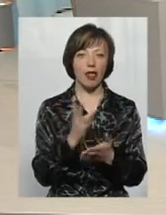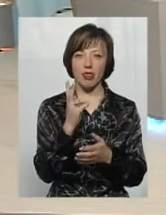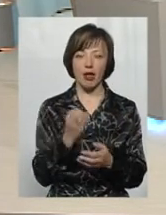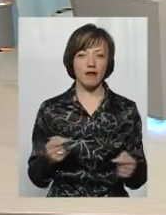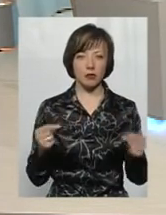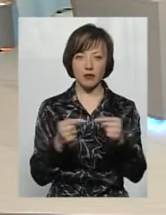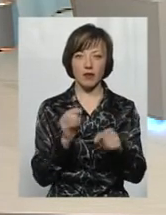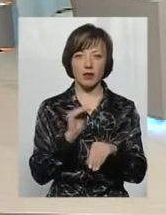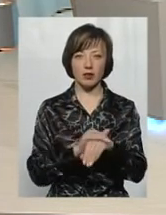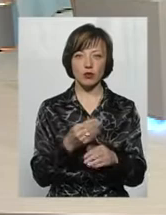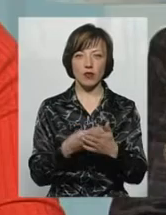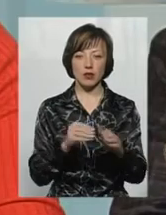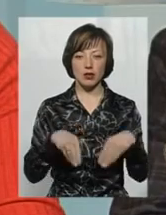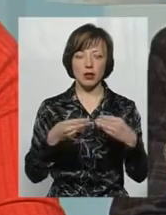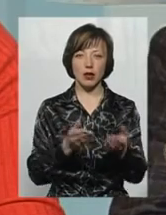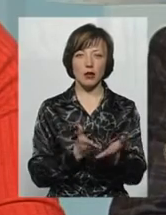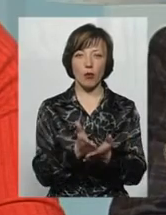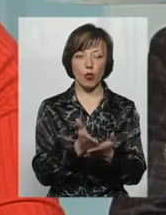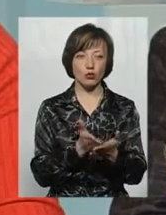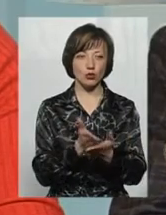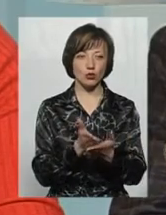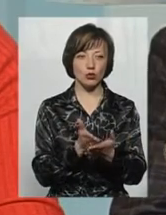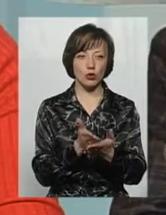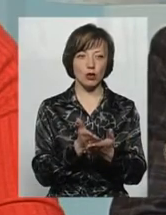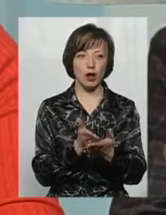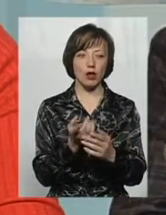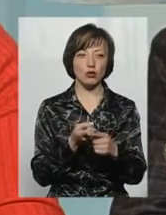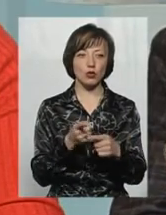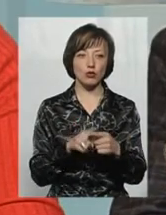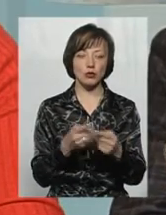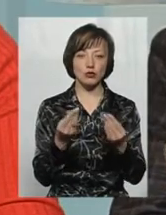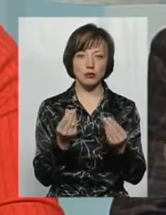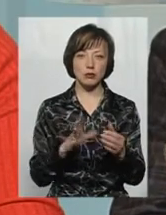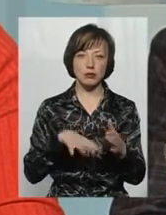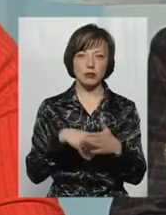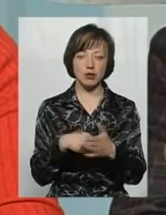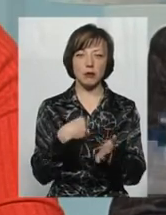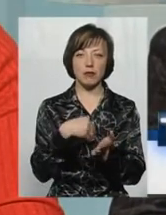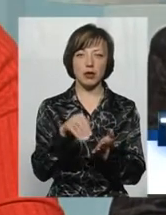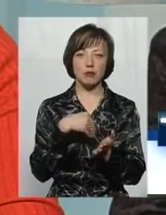фактичній вартості надання послуг. Тому за власні кошти придбати